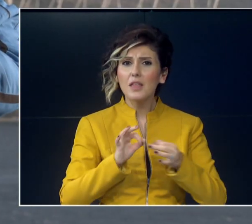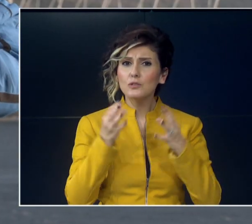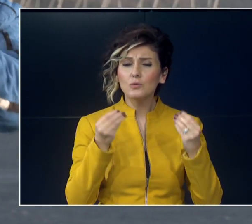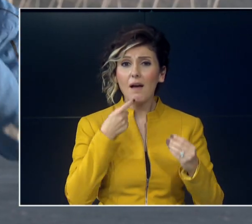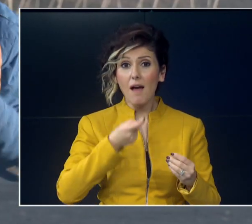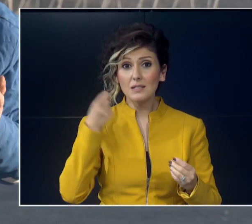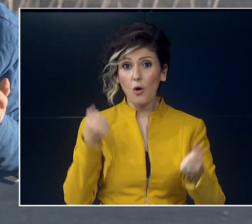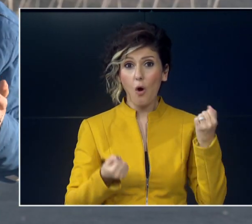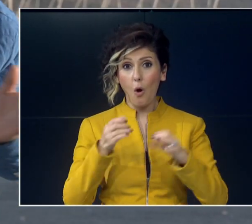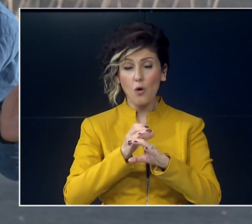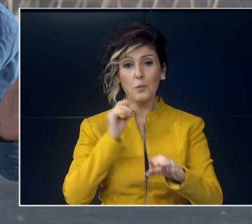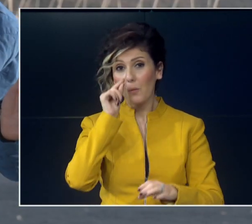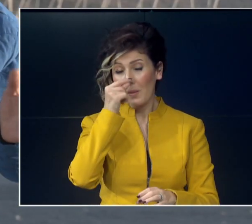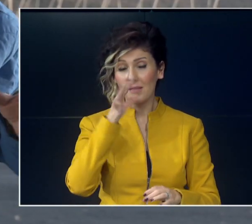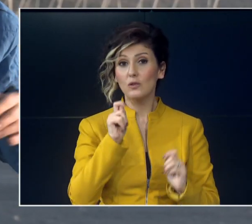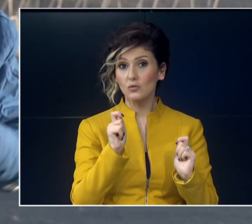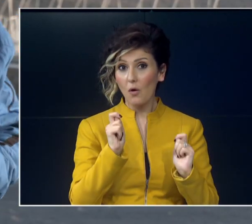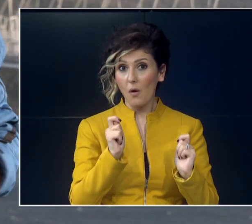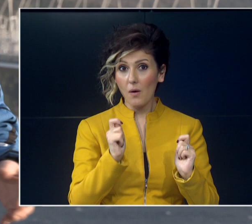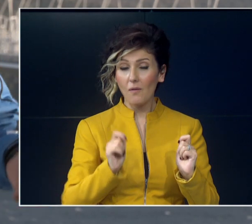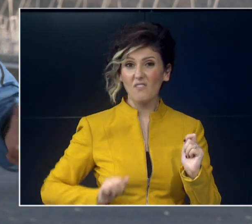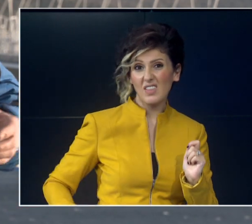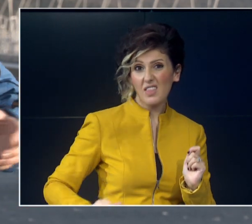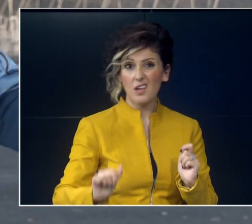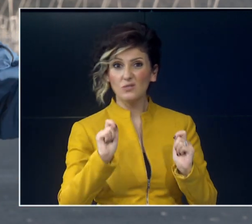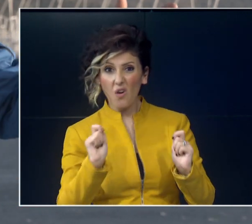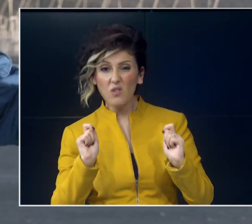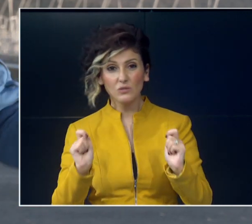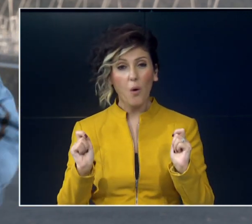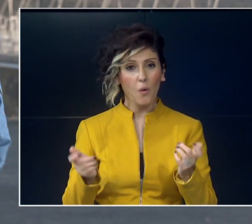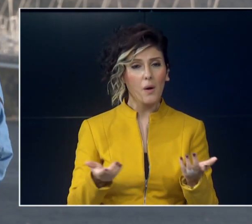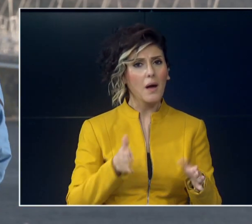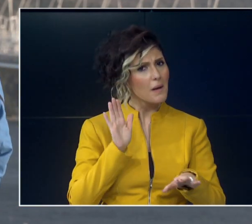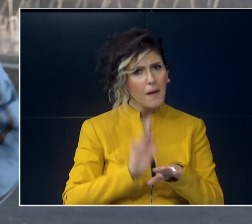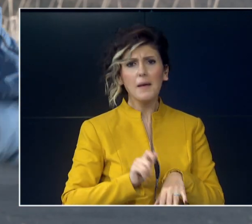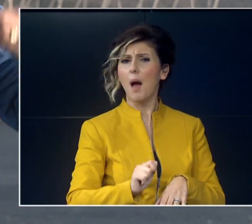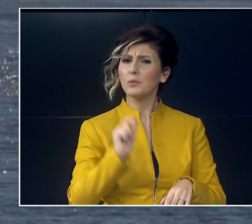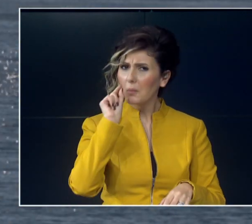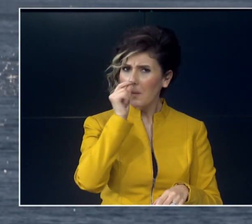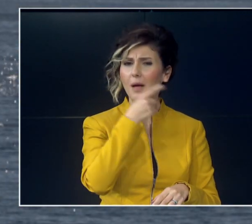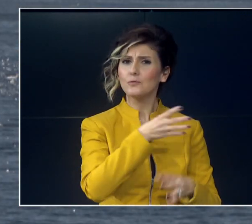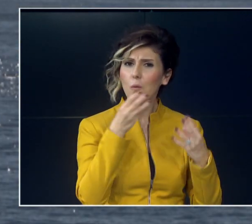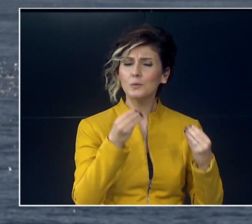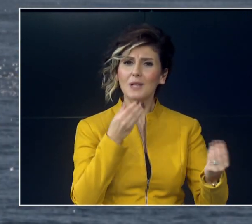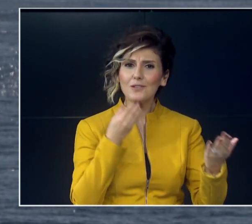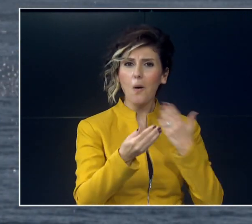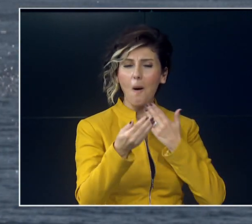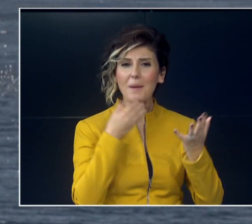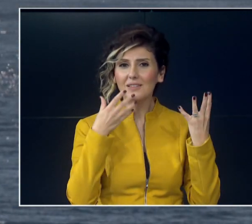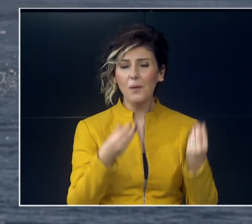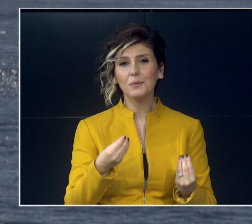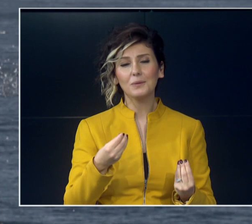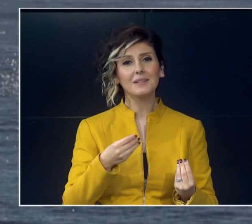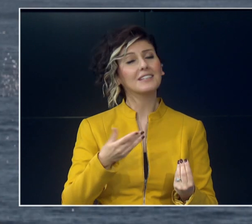bir otobüs. Kolay değil. Gerçekten yani. Vites zor, ne bileyim zor. Yaptı her şey. Çok güzel bir sohbet oldu.